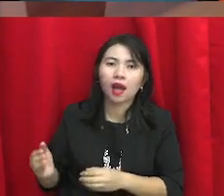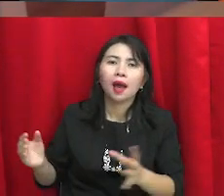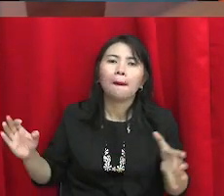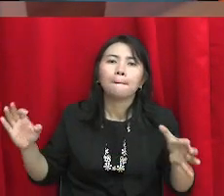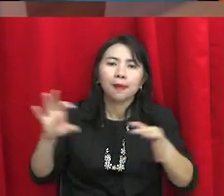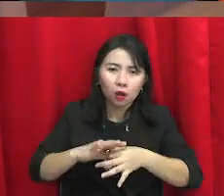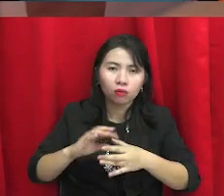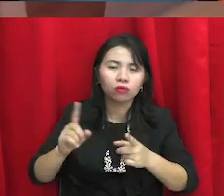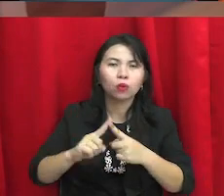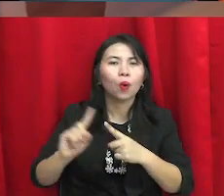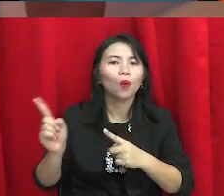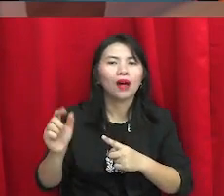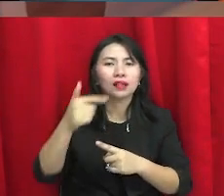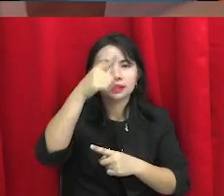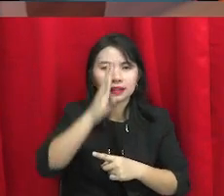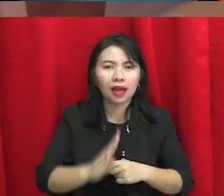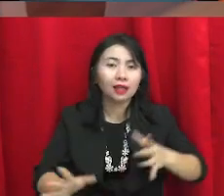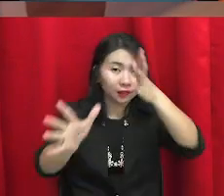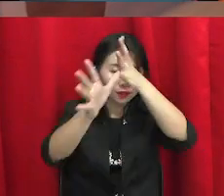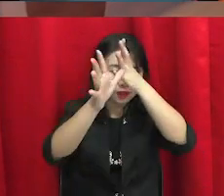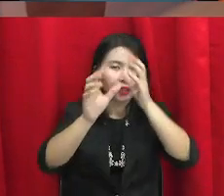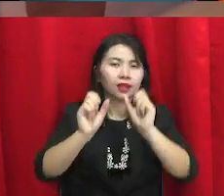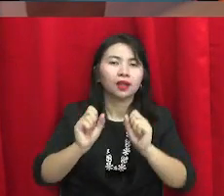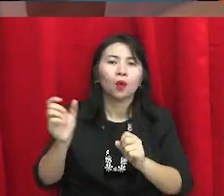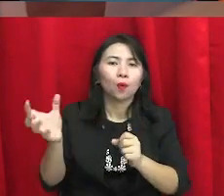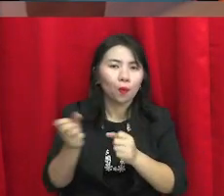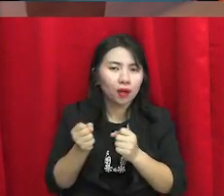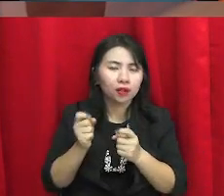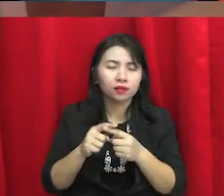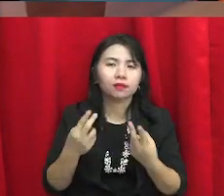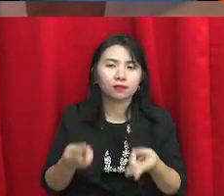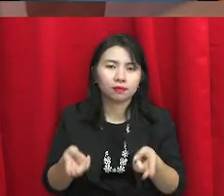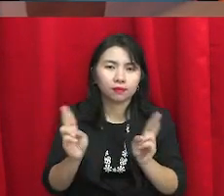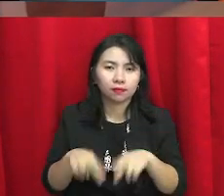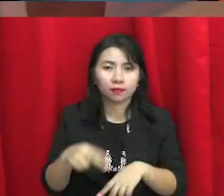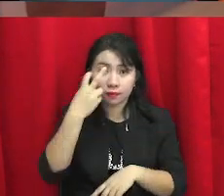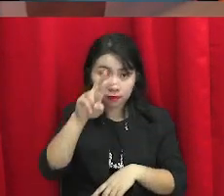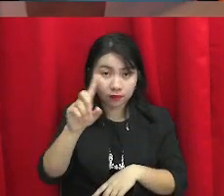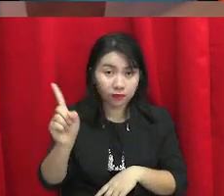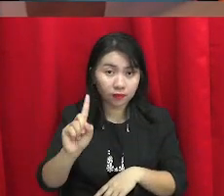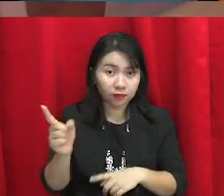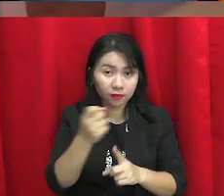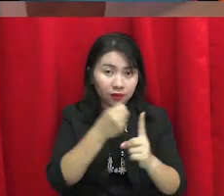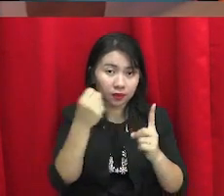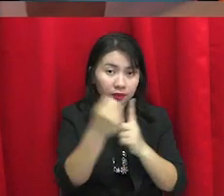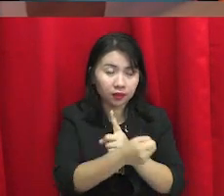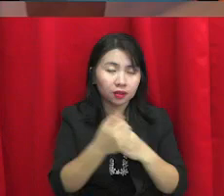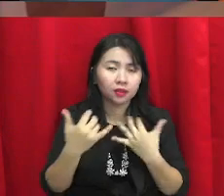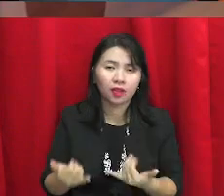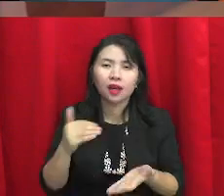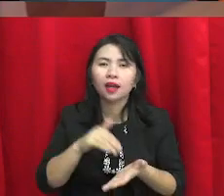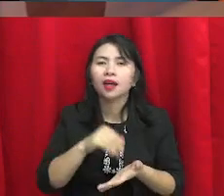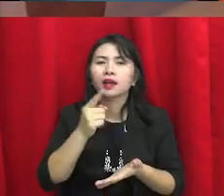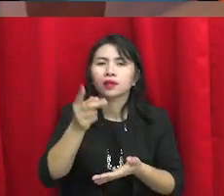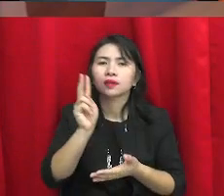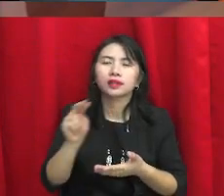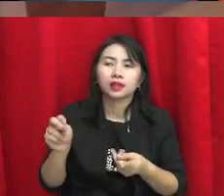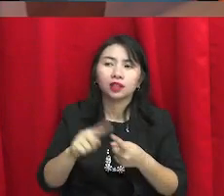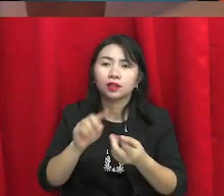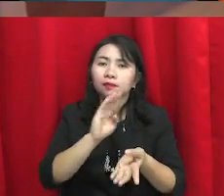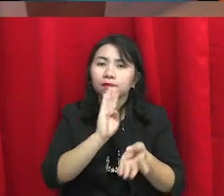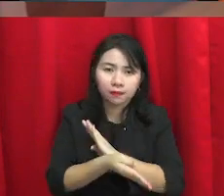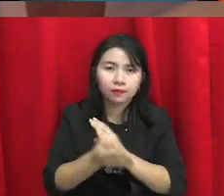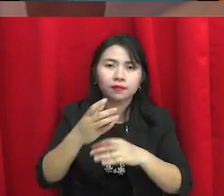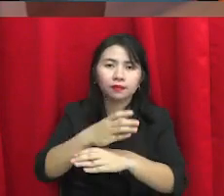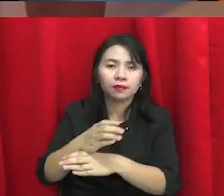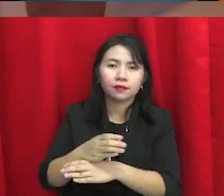ng gusto mangyari ng Ama. You see the difference? You see? Kaya ako sinasabi ito sa inyo, because you have to be careful, just a